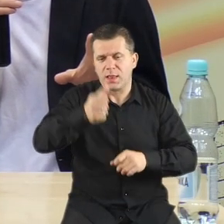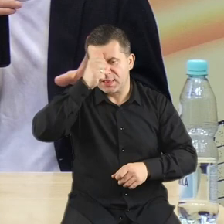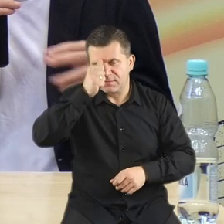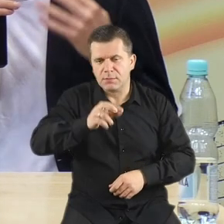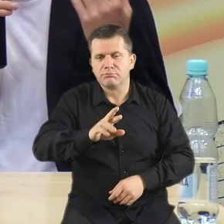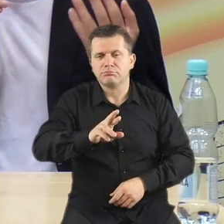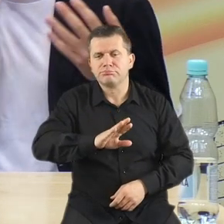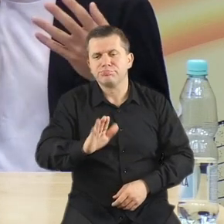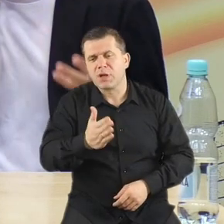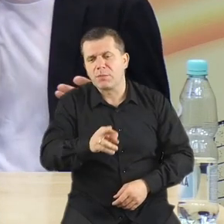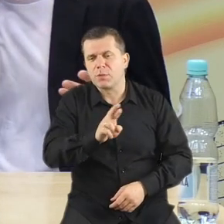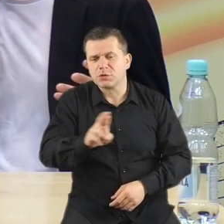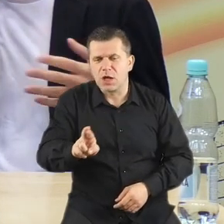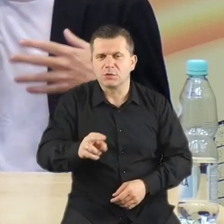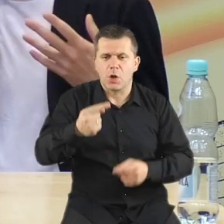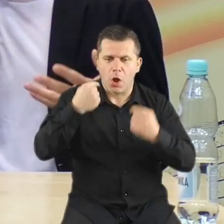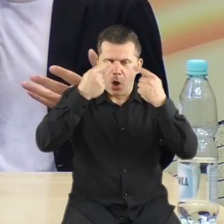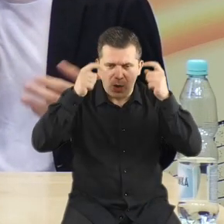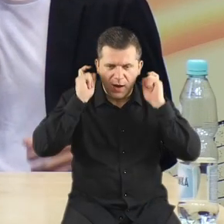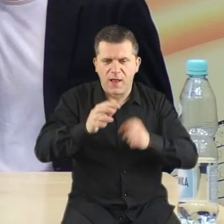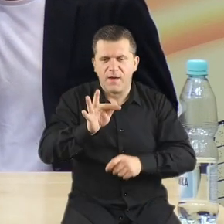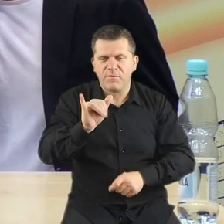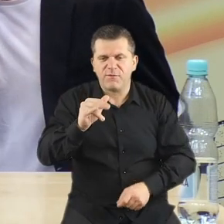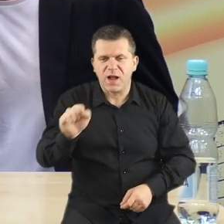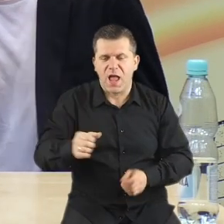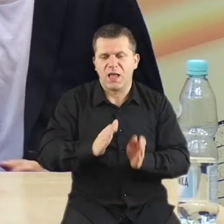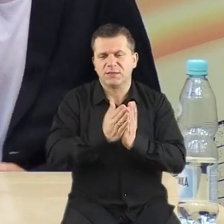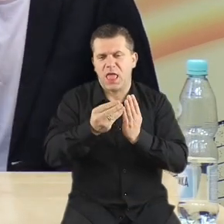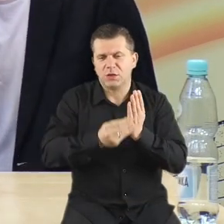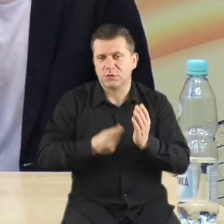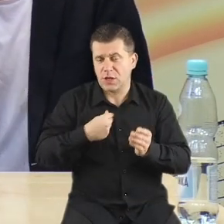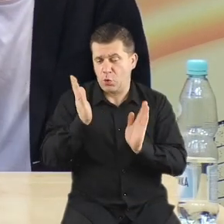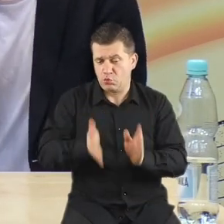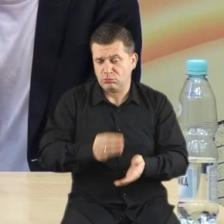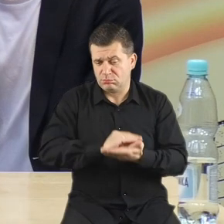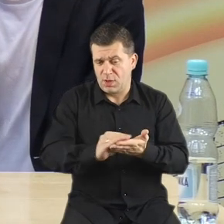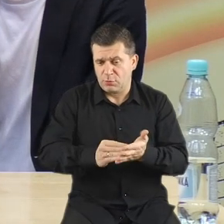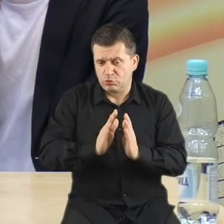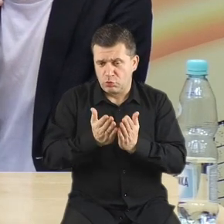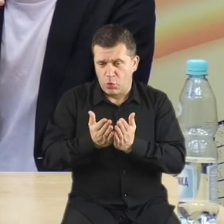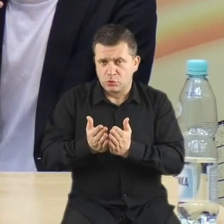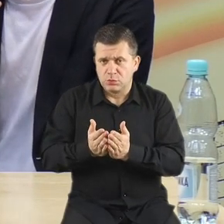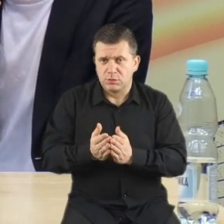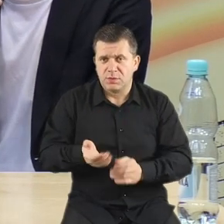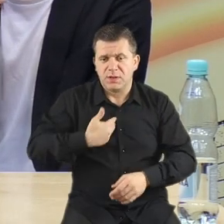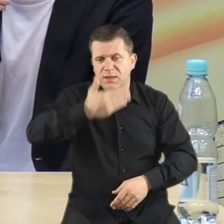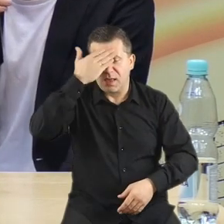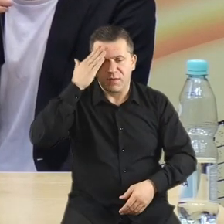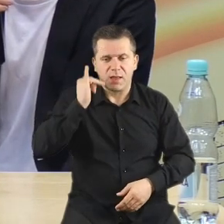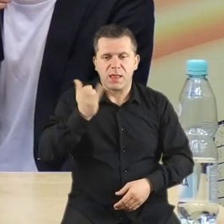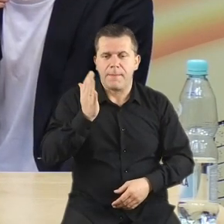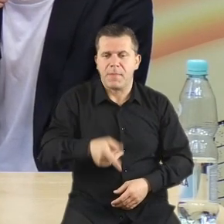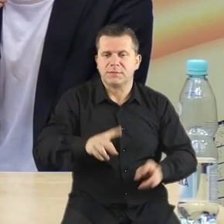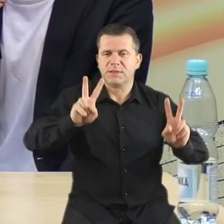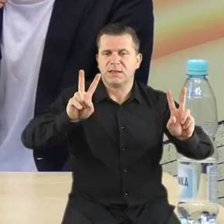przedmiotu. Okulary, fifka, zeszyt. Tak jak już napisałem książkę, jeszcze nie wiedziałem, jaki będzie miała